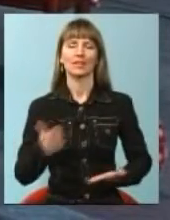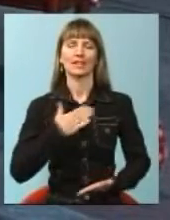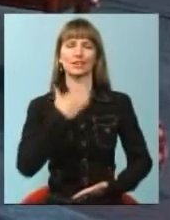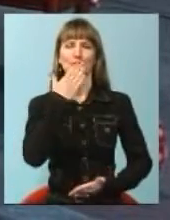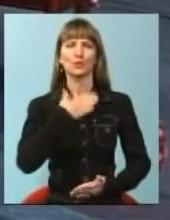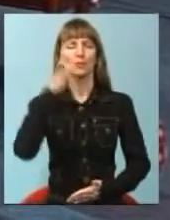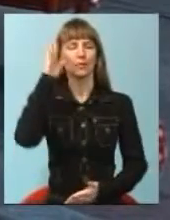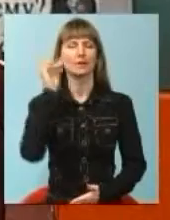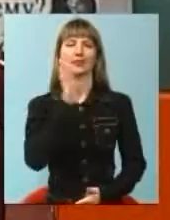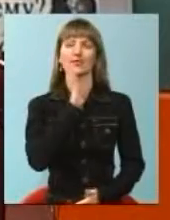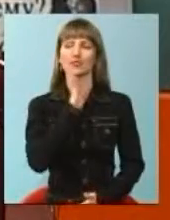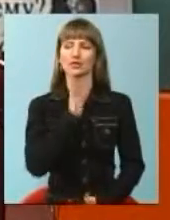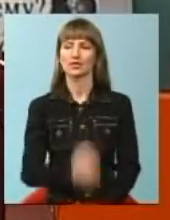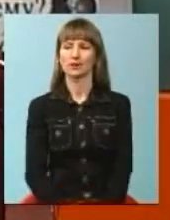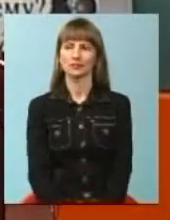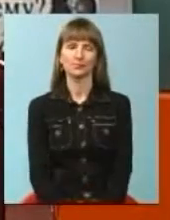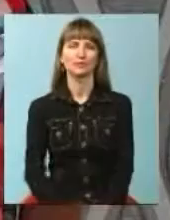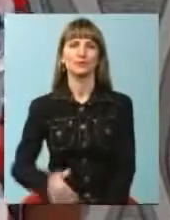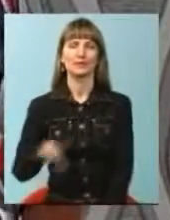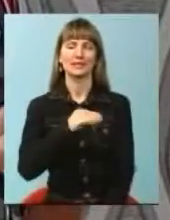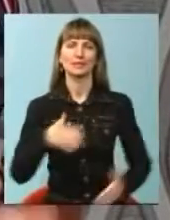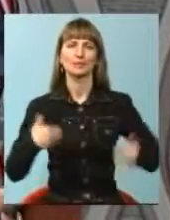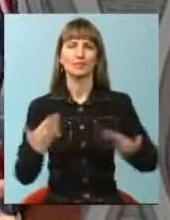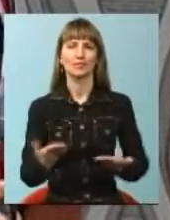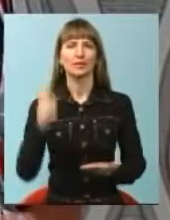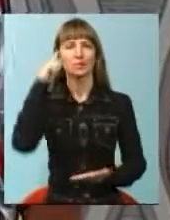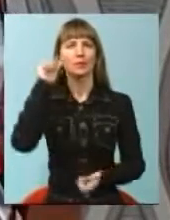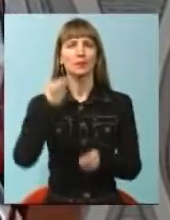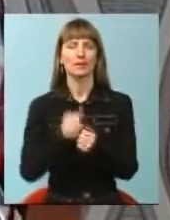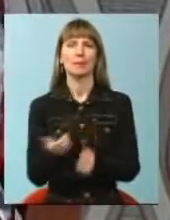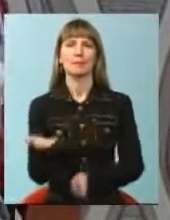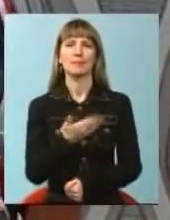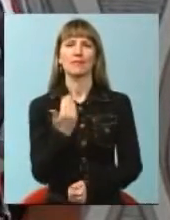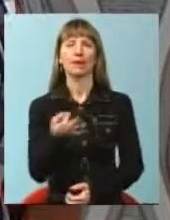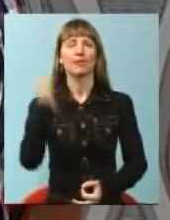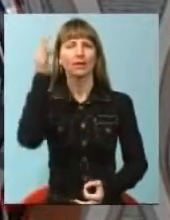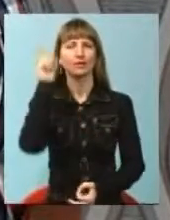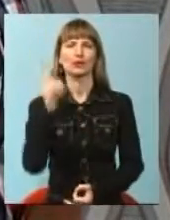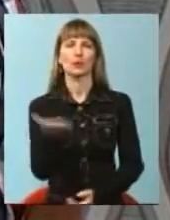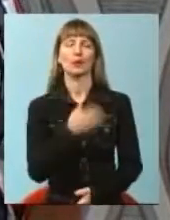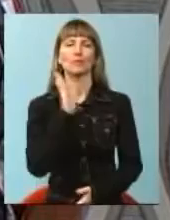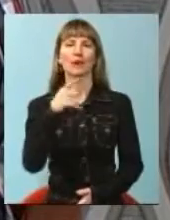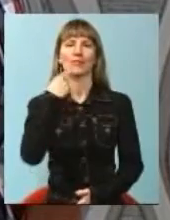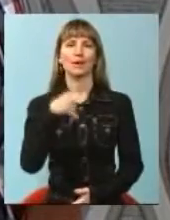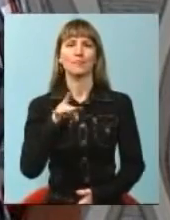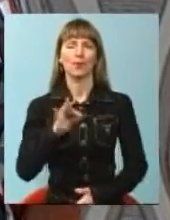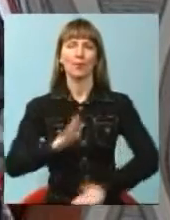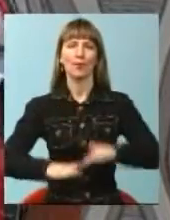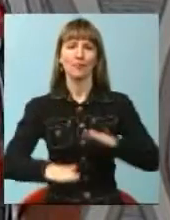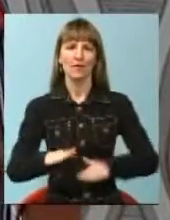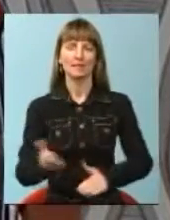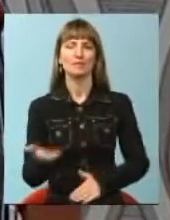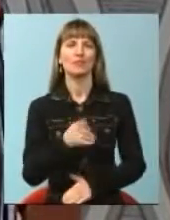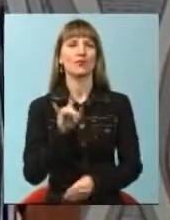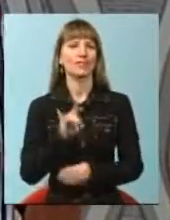наші любі хлопчики та дівчатка. Всім привіт! Пам'ятаєте, ми вам нагадували, що ми будемо говорити про професії. Так ми